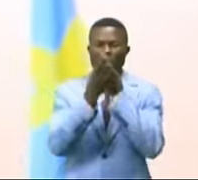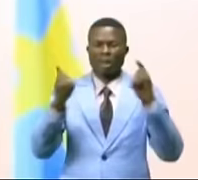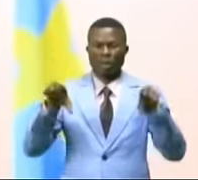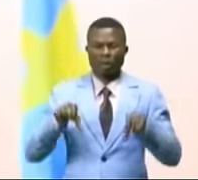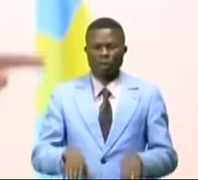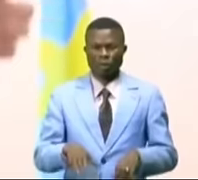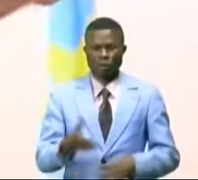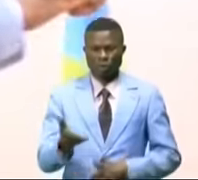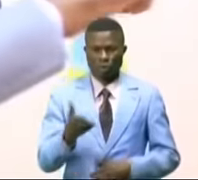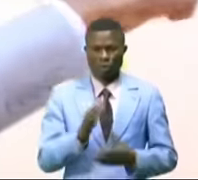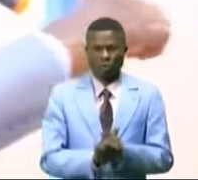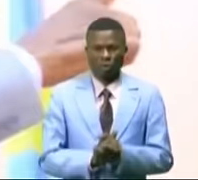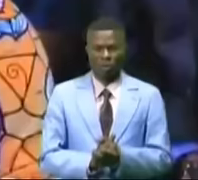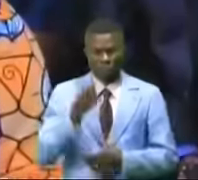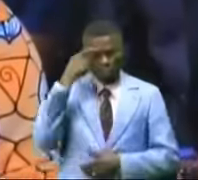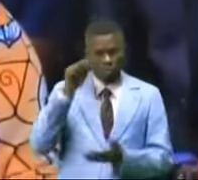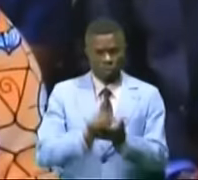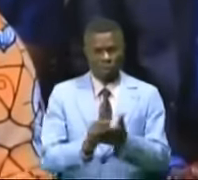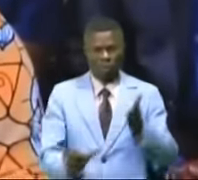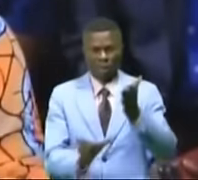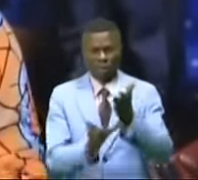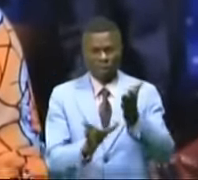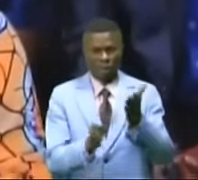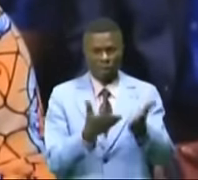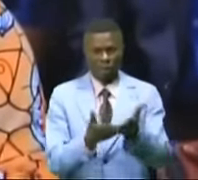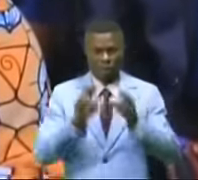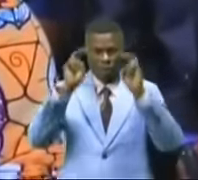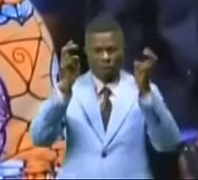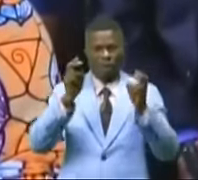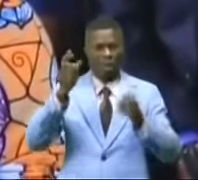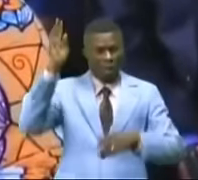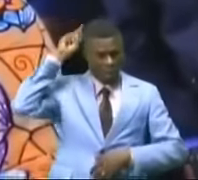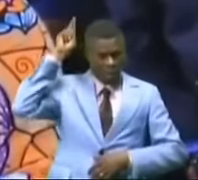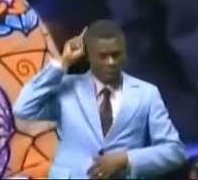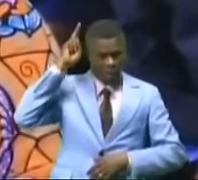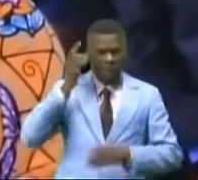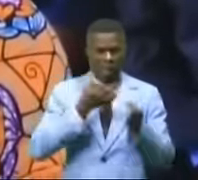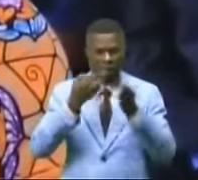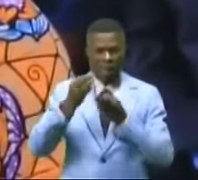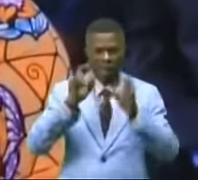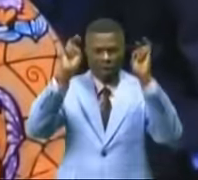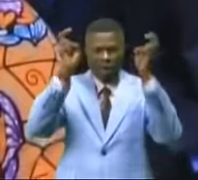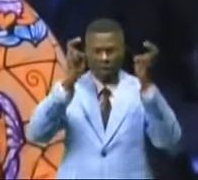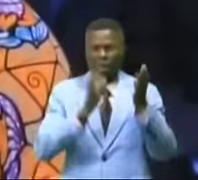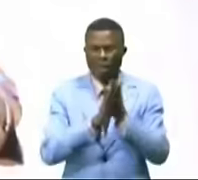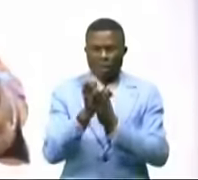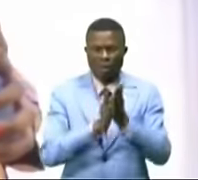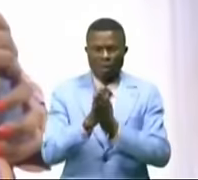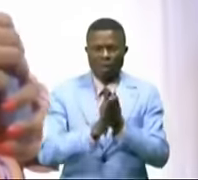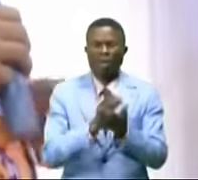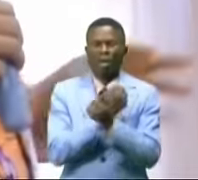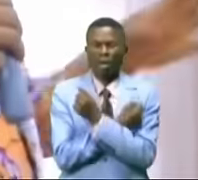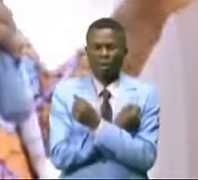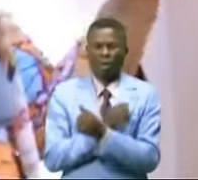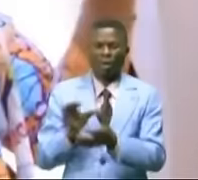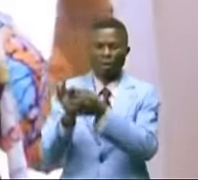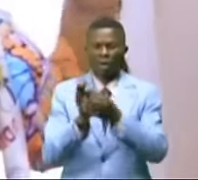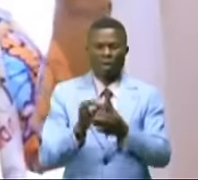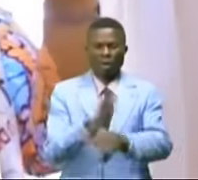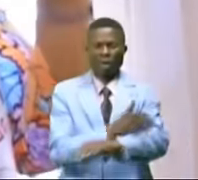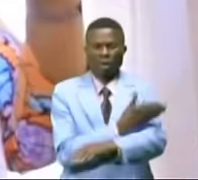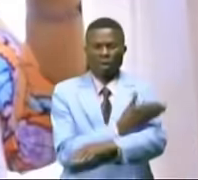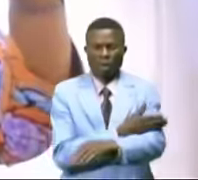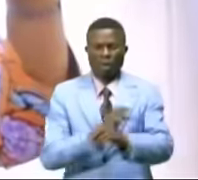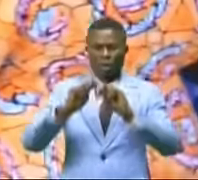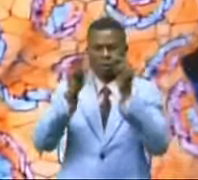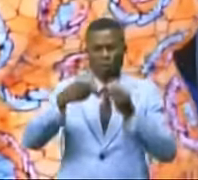RDC. Pour sa part, l'adjointe au maire de la ville de Kolwezi a développé un thème relatif à l'amour, l'union pour l'avancement de ce